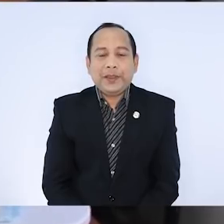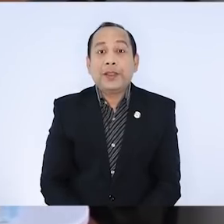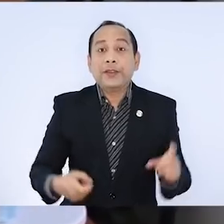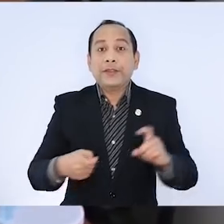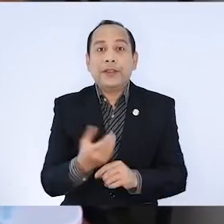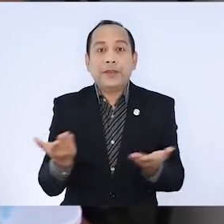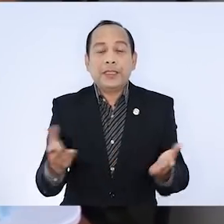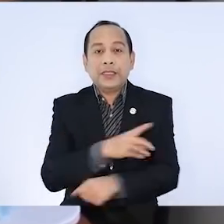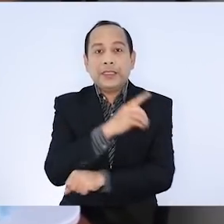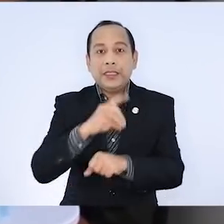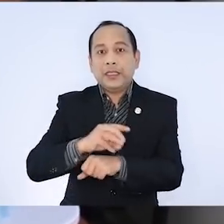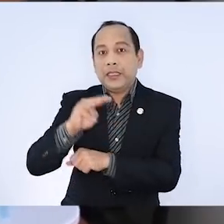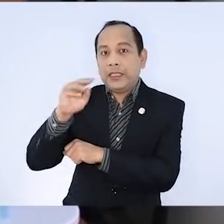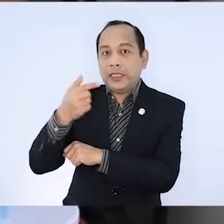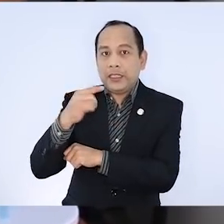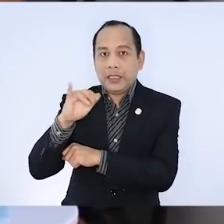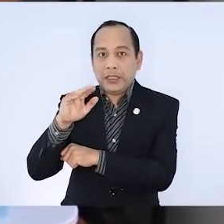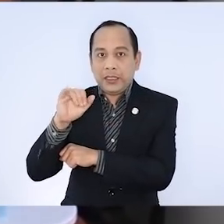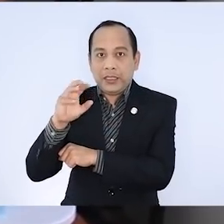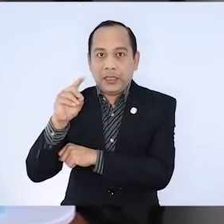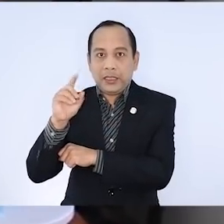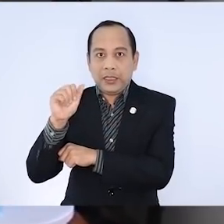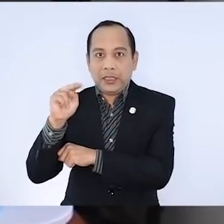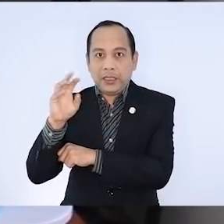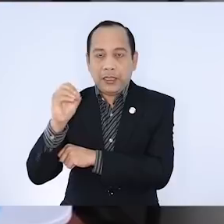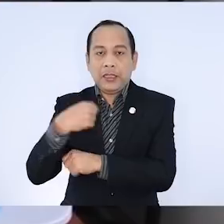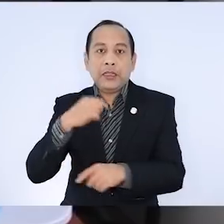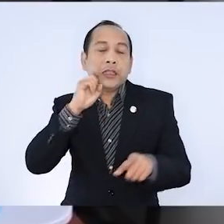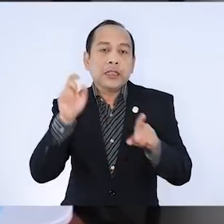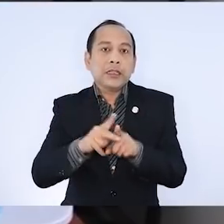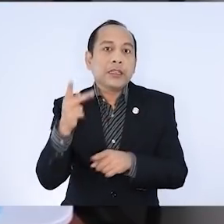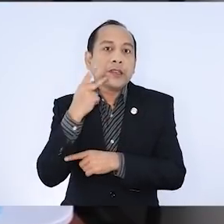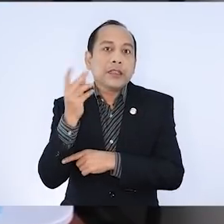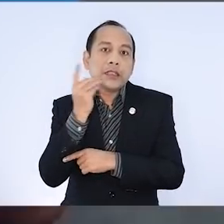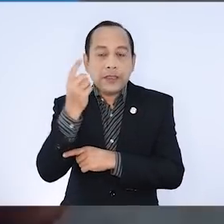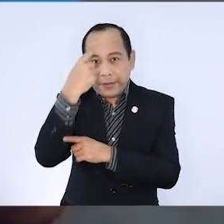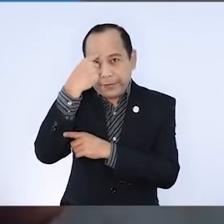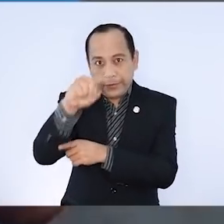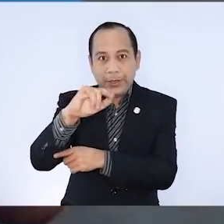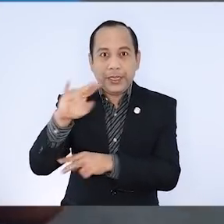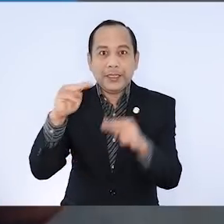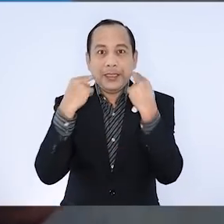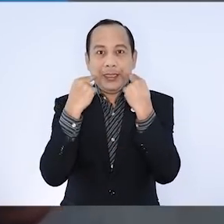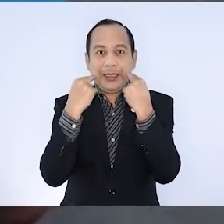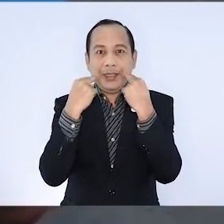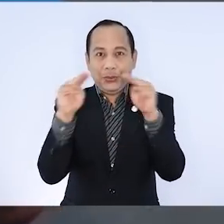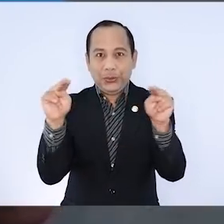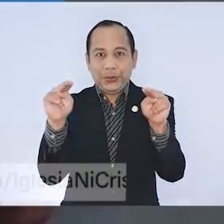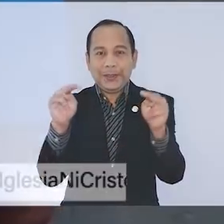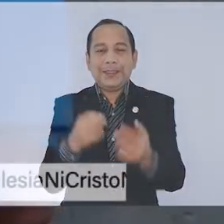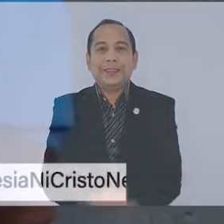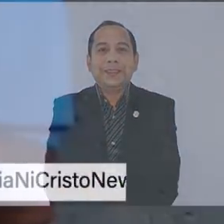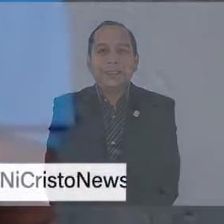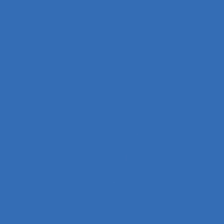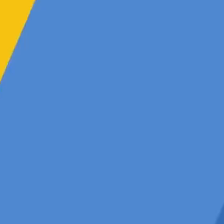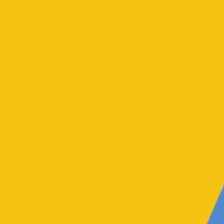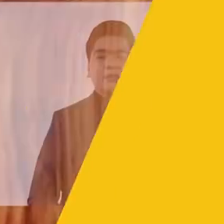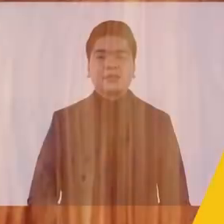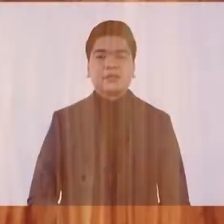Mula po dito sa distrito ng Maguindanao, ako po si kapatid na Kimberly Dumlao para sa Iglesia Ni Cristo News